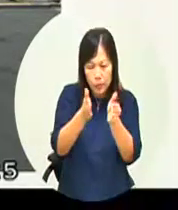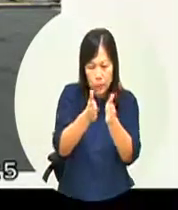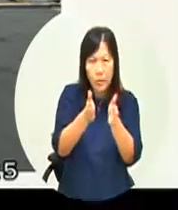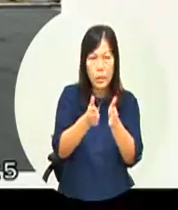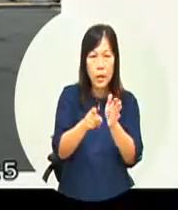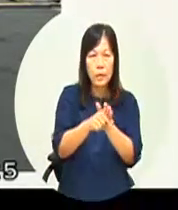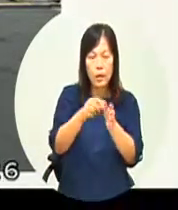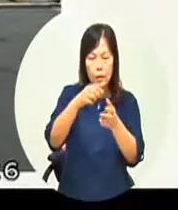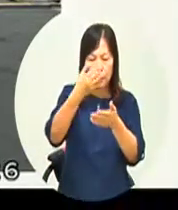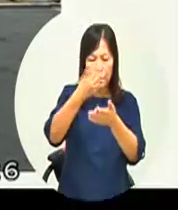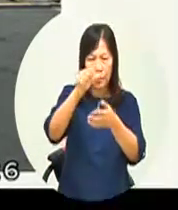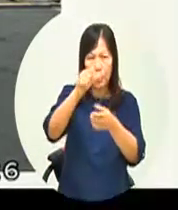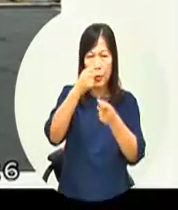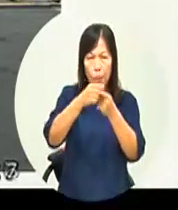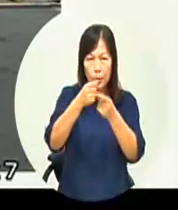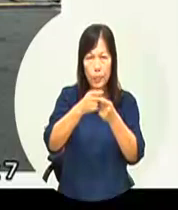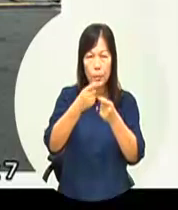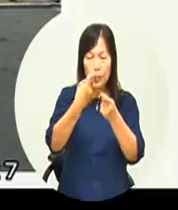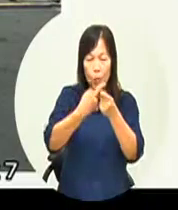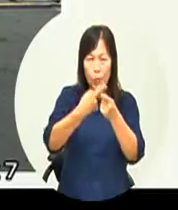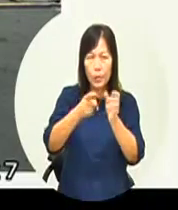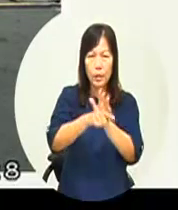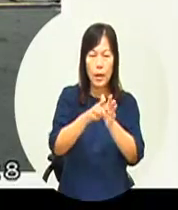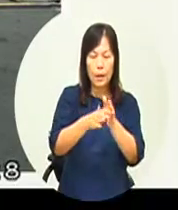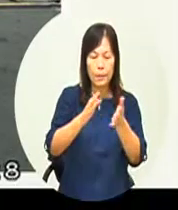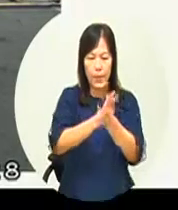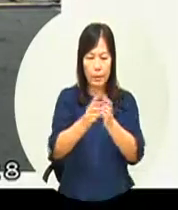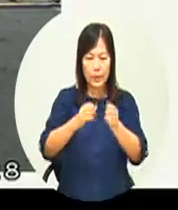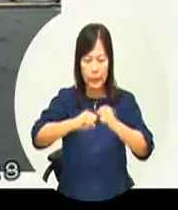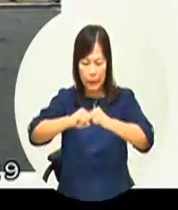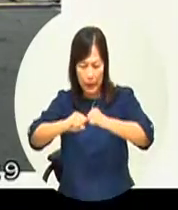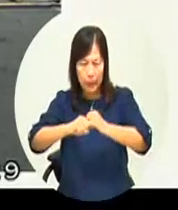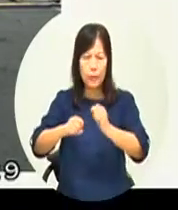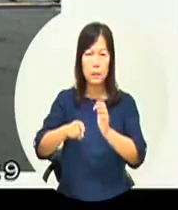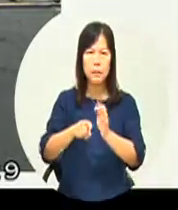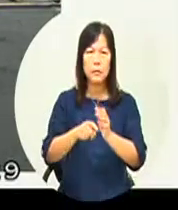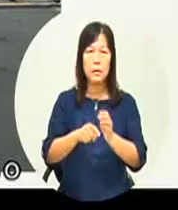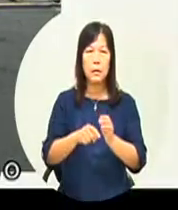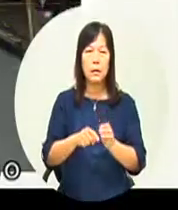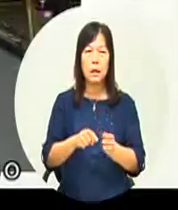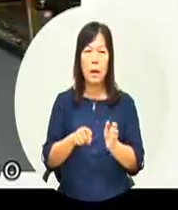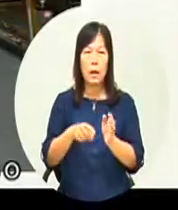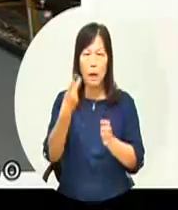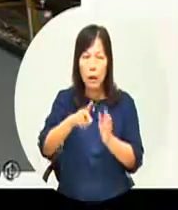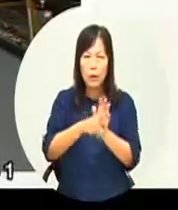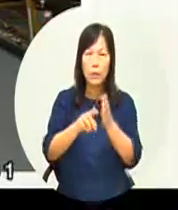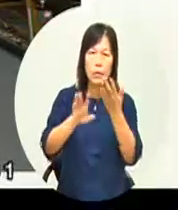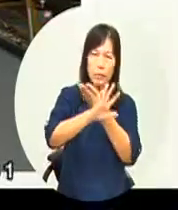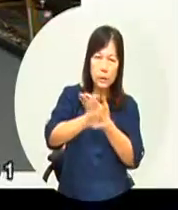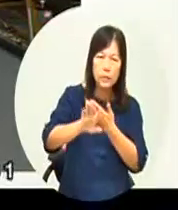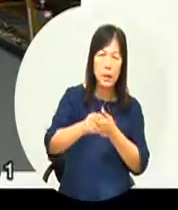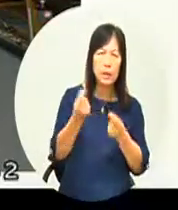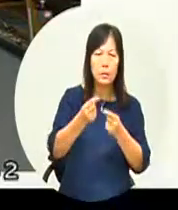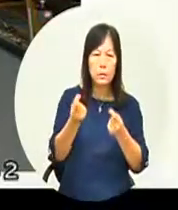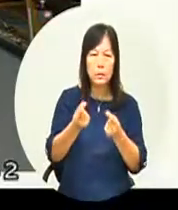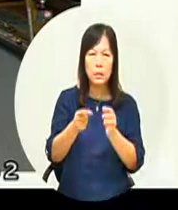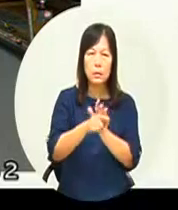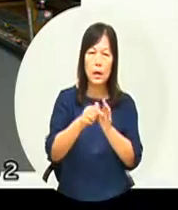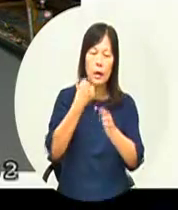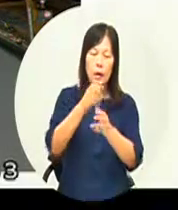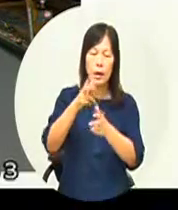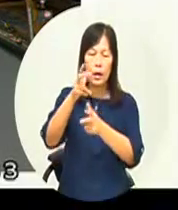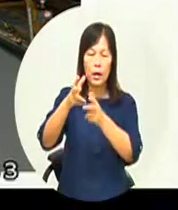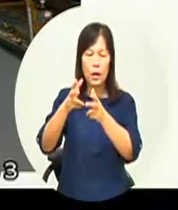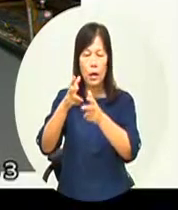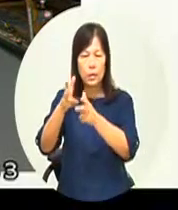五米宽，那汽车跟机车在这里抢，更不用讲说还有我们这个像车厂的